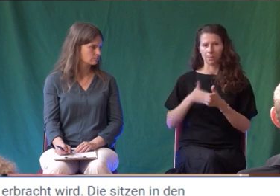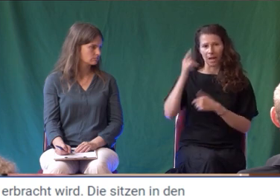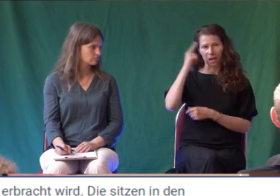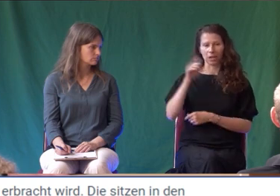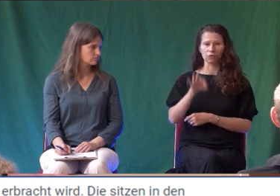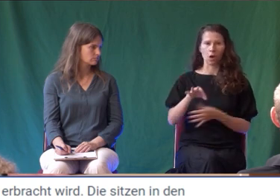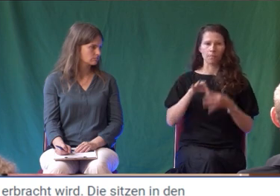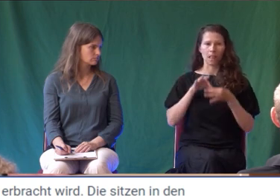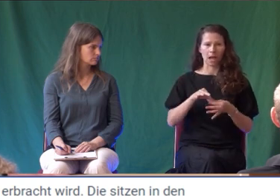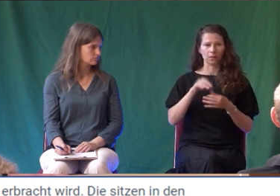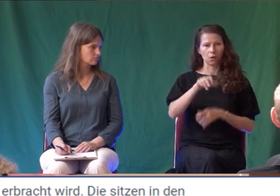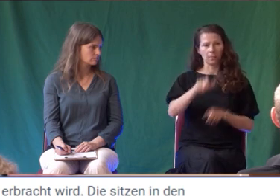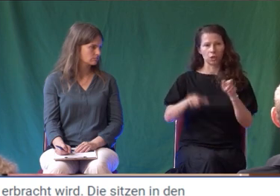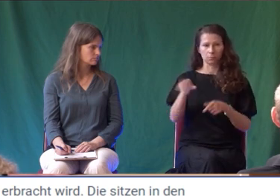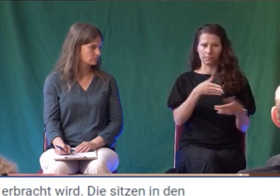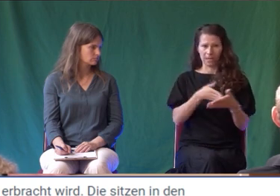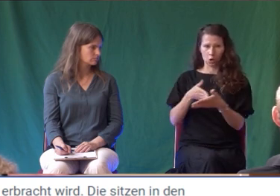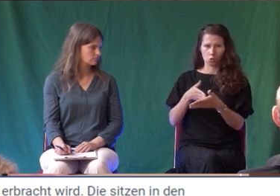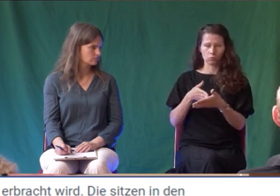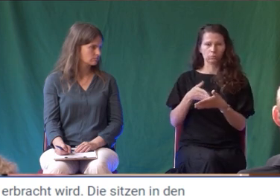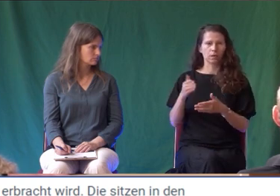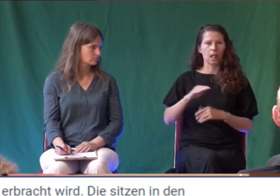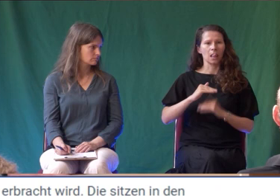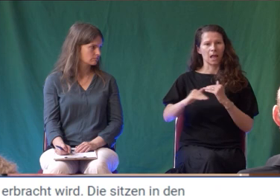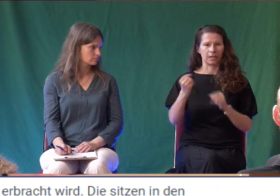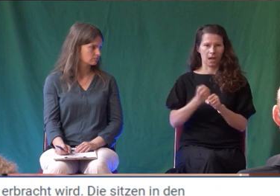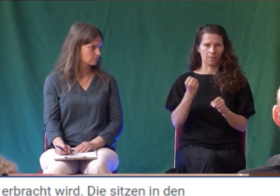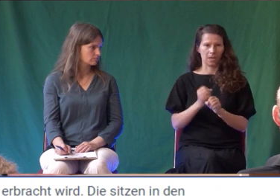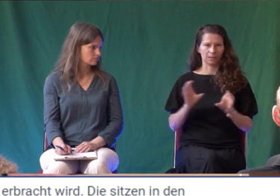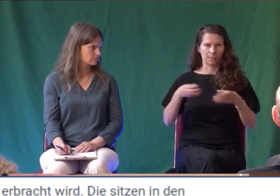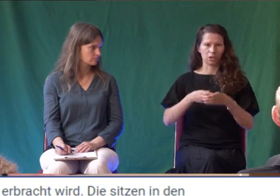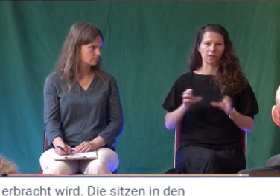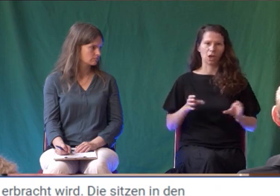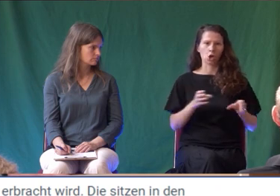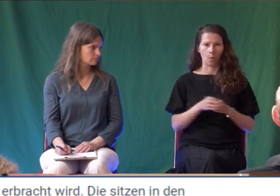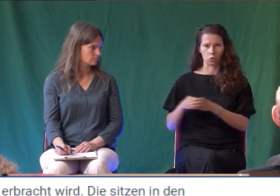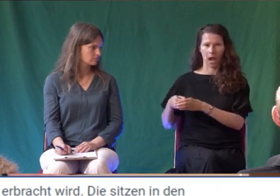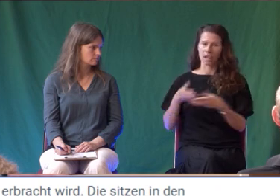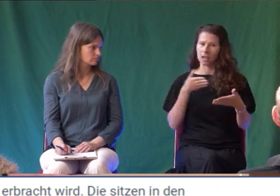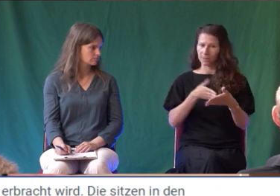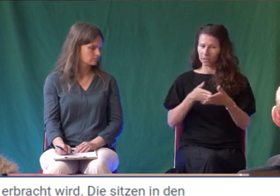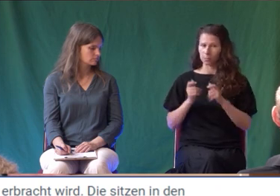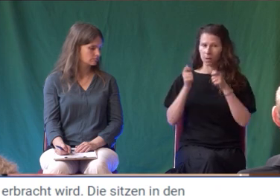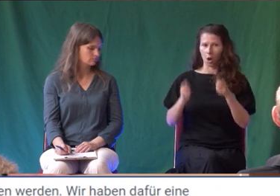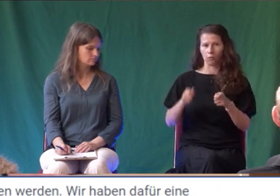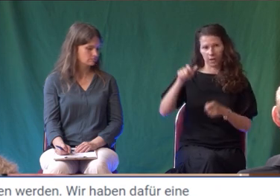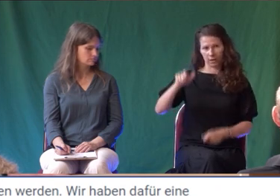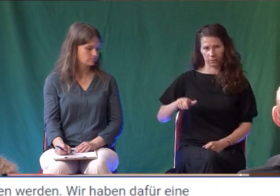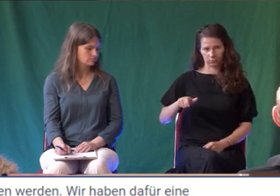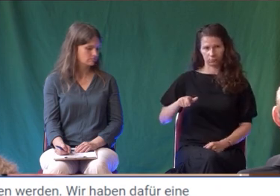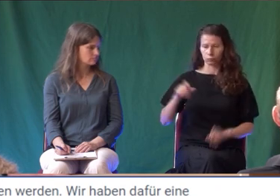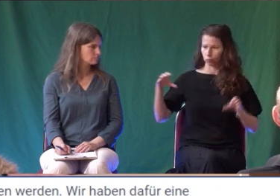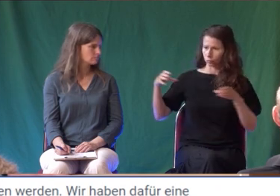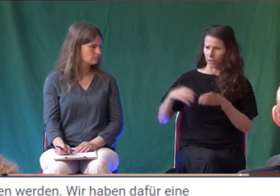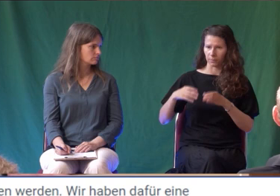die Belange der Menschen mit Behinderung gemeinsam mit der Landesarbeitsgemeinschaft der kommunalen Behindertenbeauftragten das haben wir